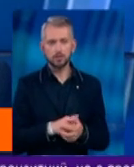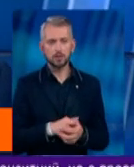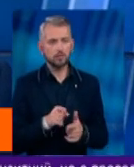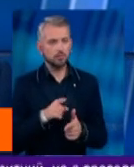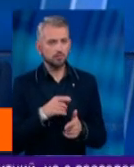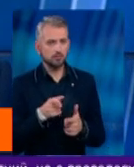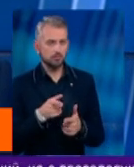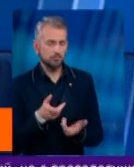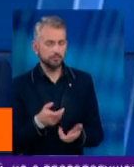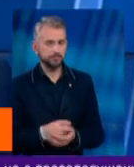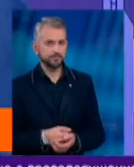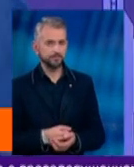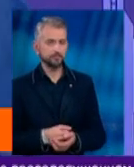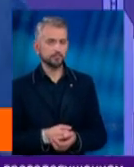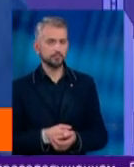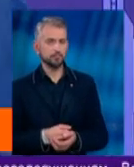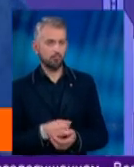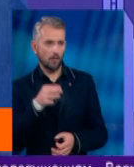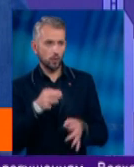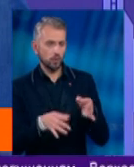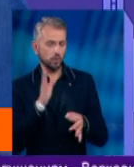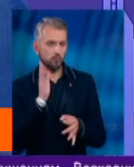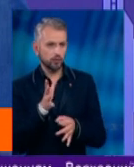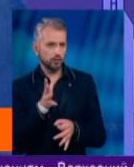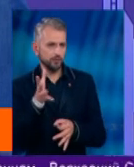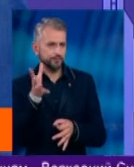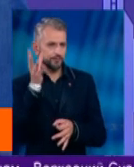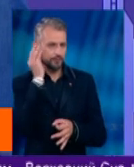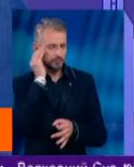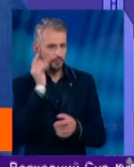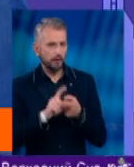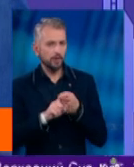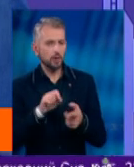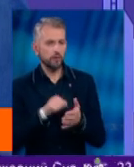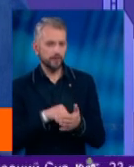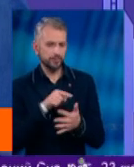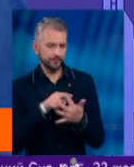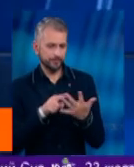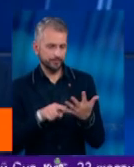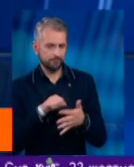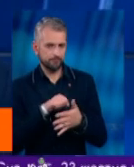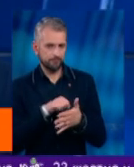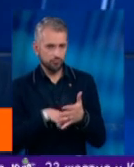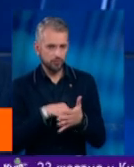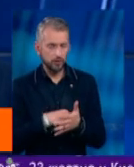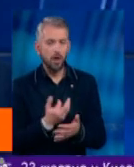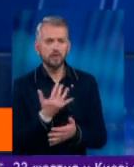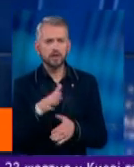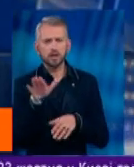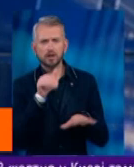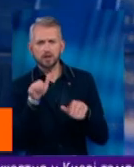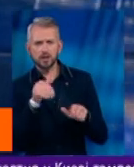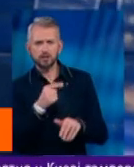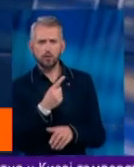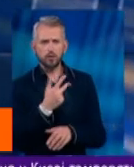чи немає цього майна. От суд буде виходити в залежності від цих факторів. А скільки там кредитів, 1, 3 чи